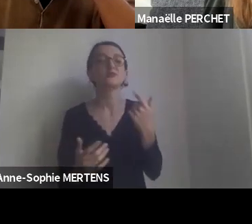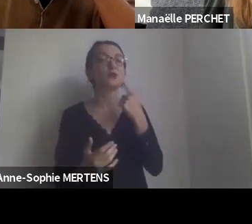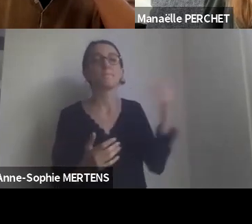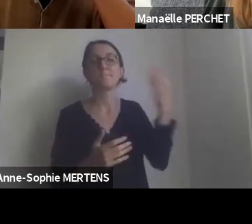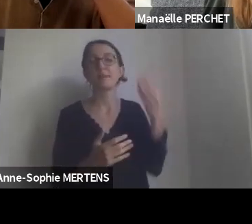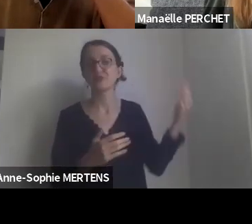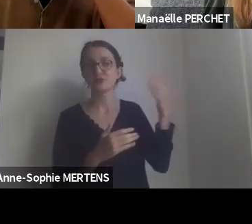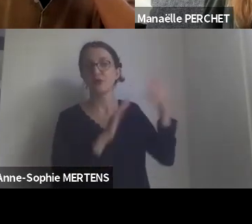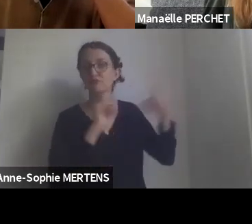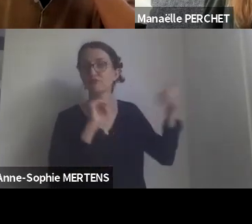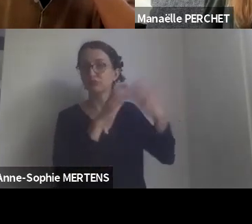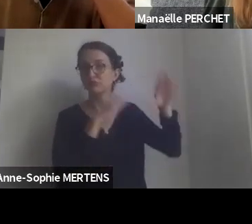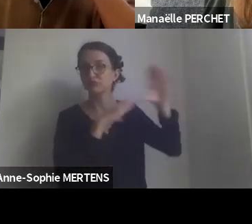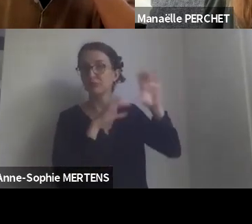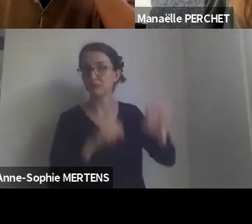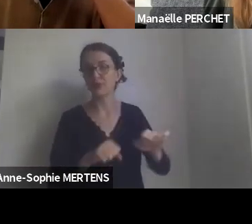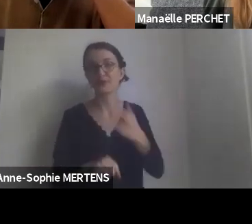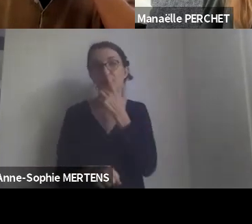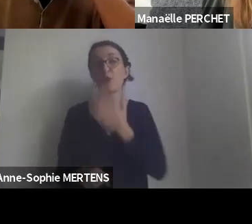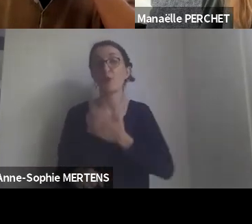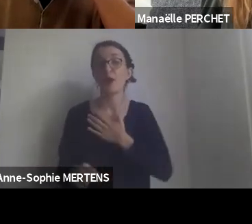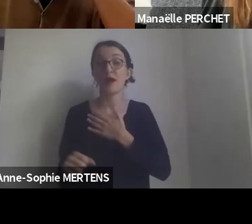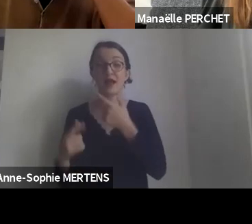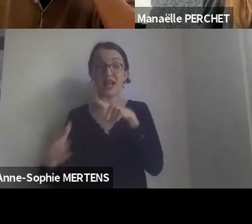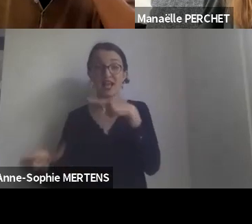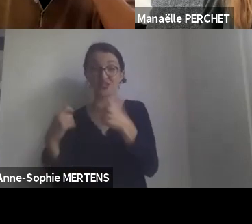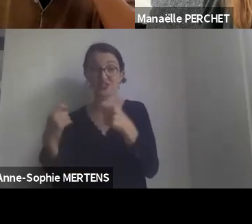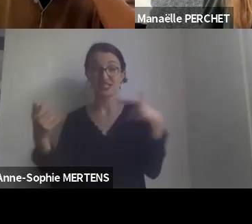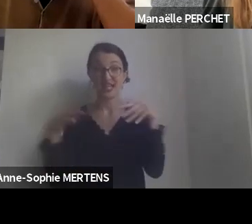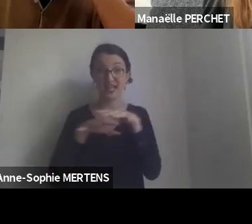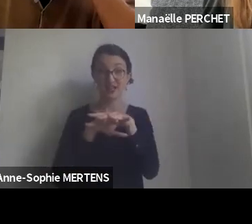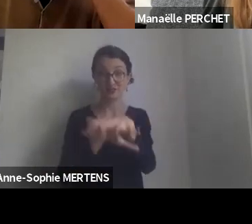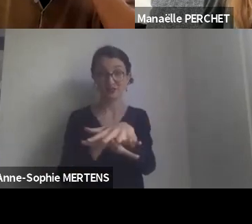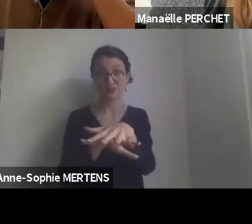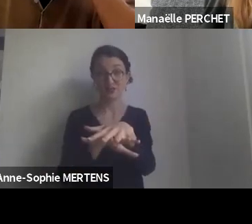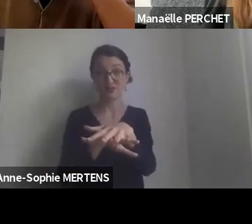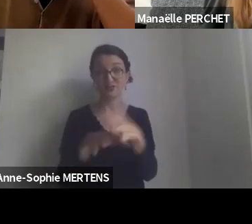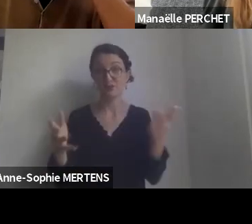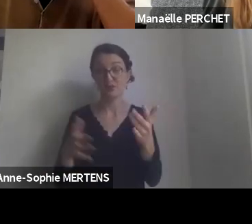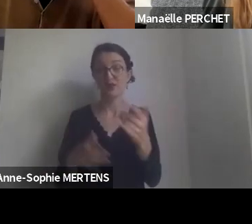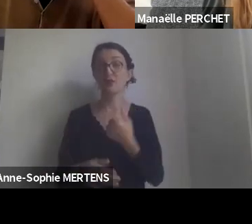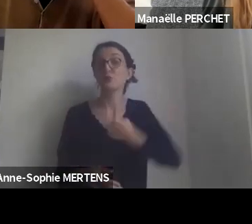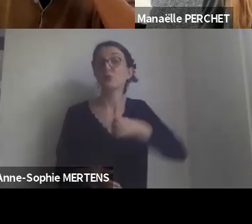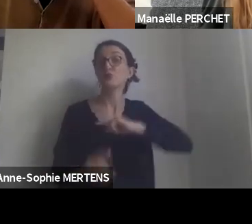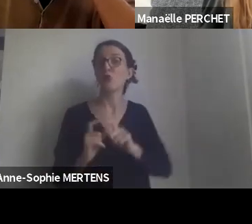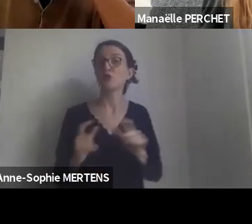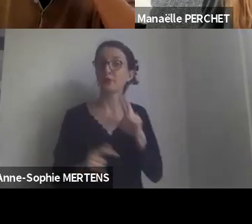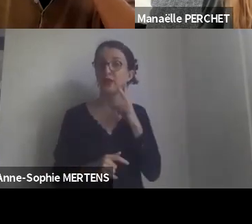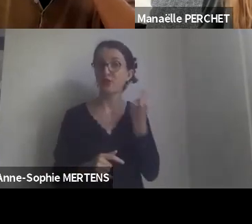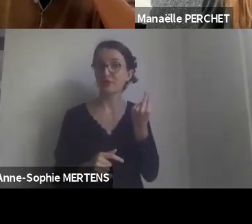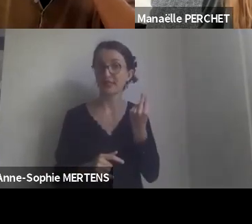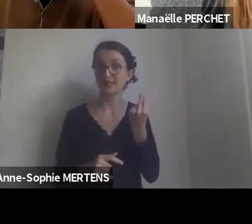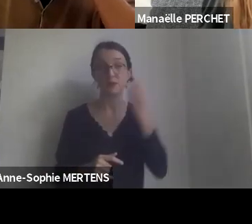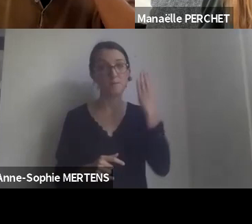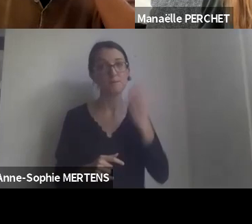inclusion et agile, je répondrai simplement en disant que pour nous, à Womanity, c'est aussi la diversité qui fait l'innovation